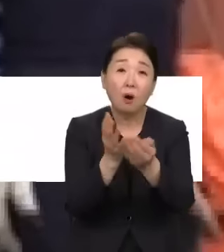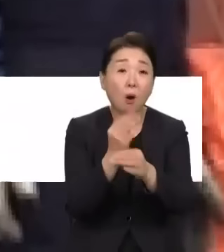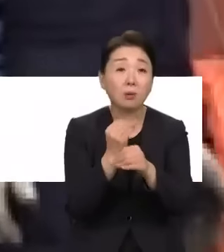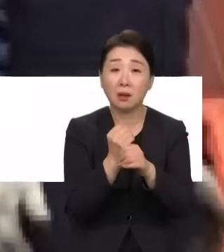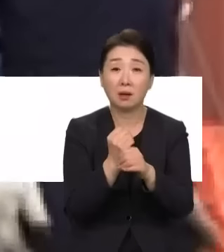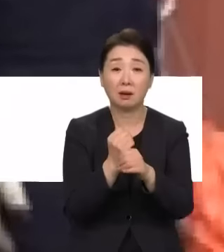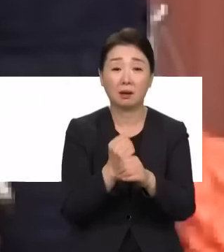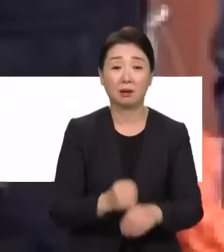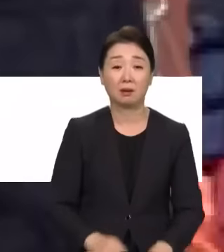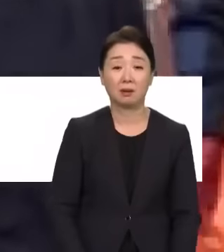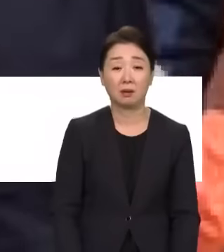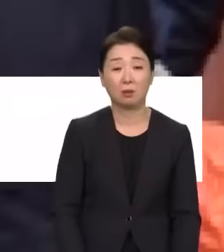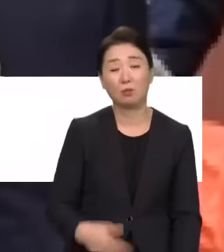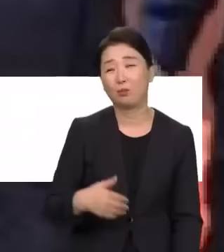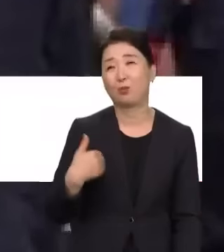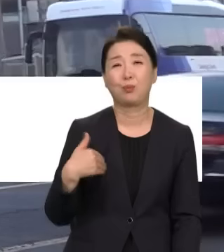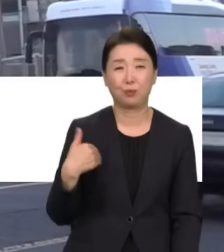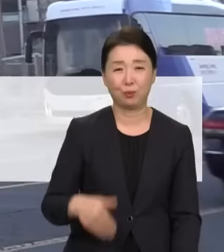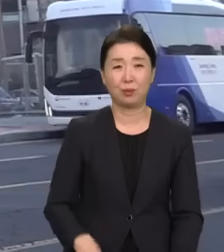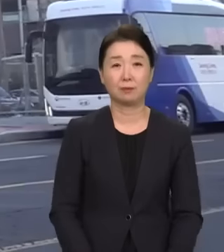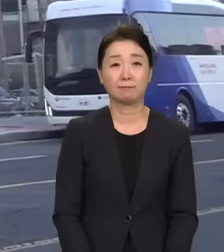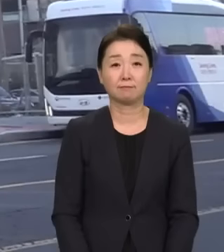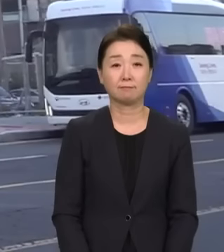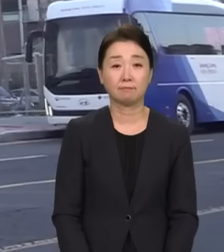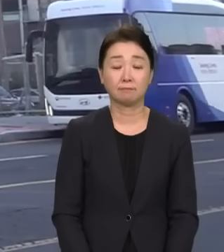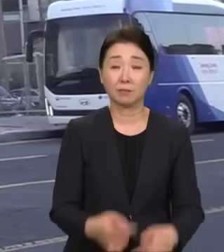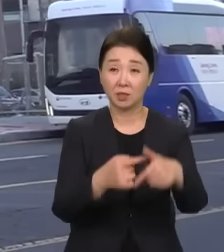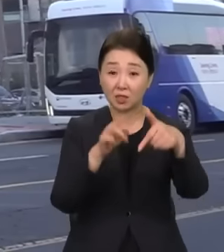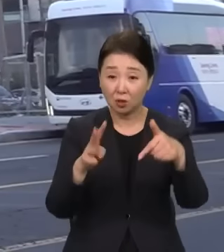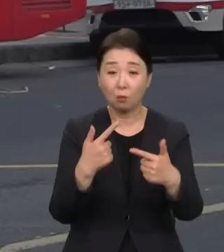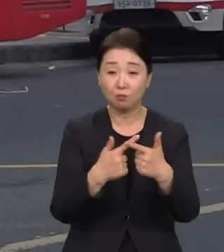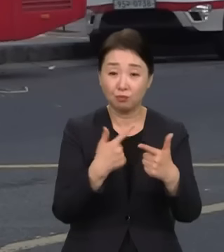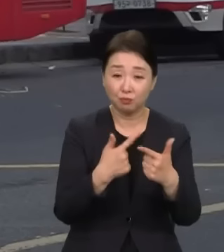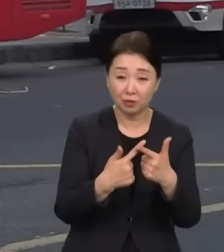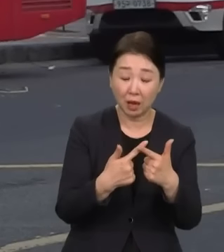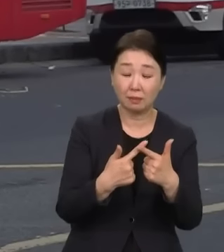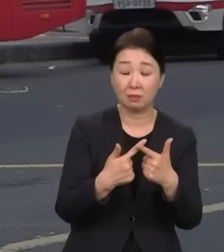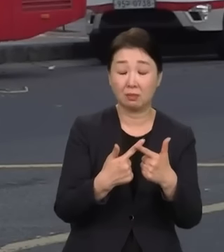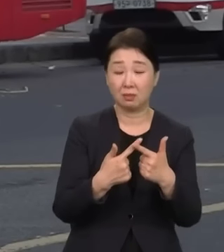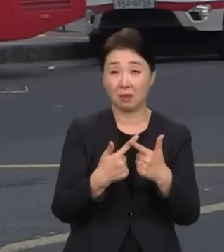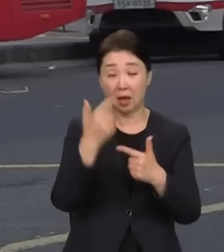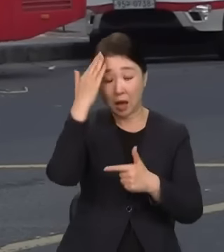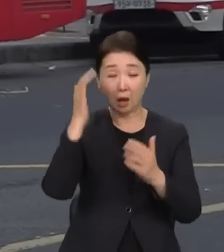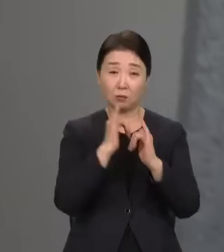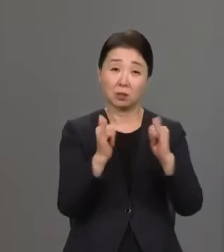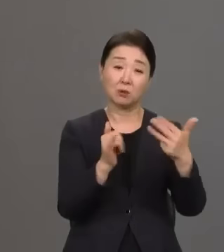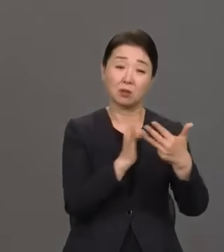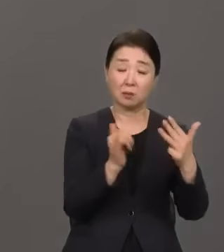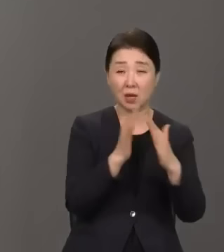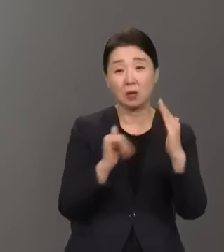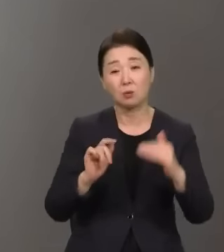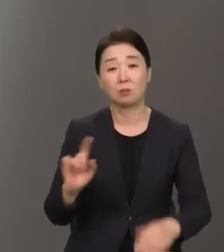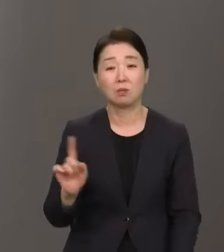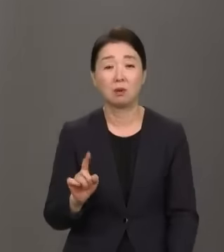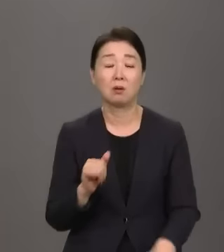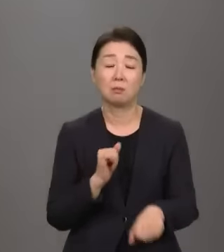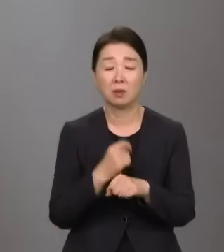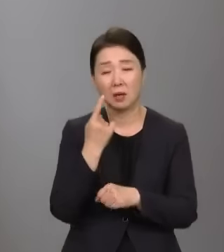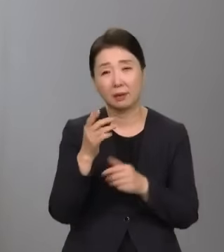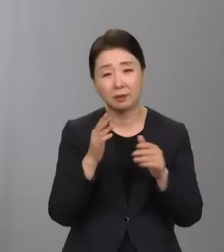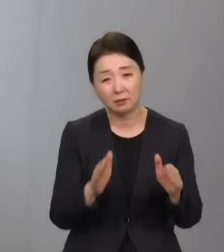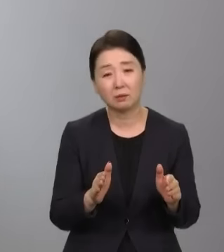나오신 게? 일정 모릅니다. 인천, 부산 등 육지에 살던 한국인 선원 8명의 가족들은 벌써 한 달